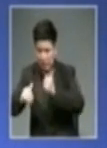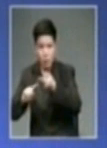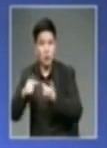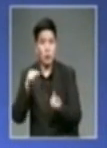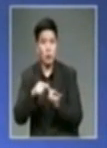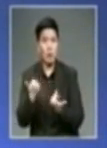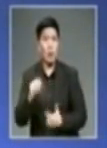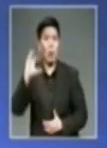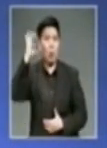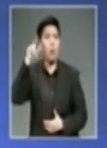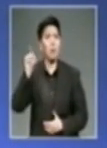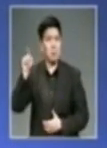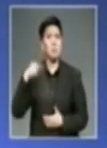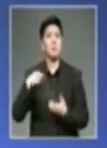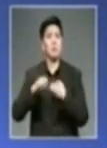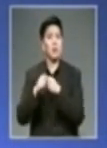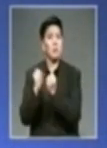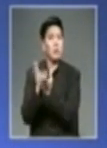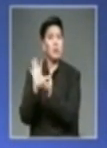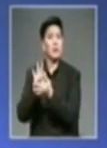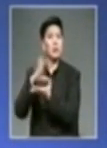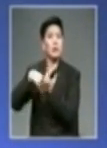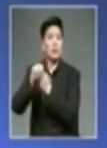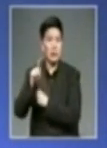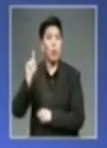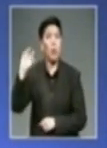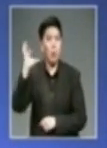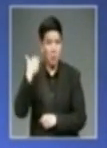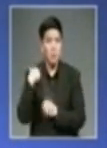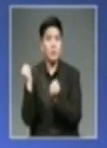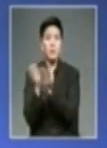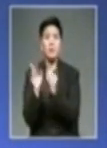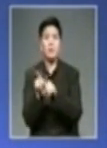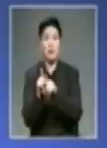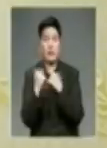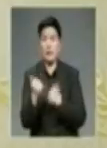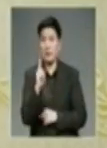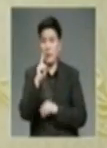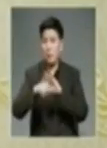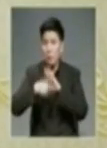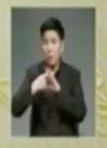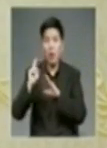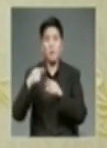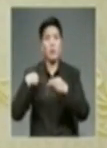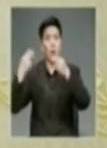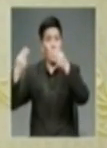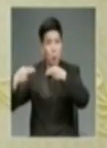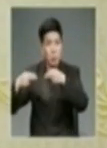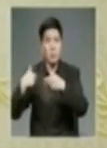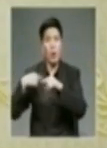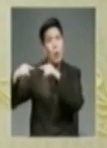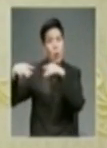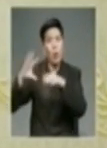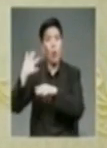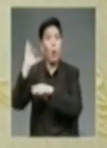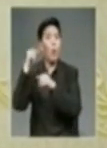กก็กำลังมีปัญหาเศรษฐกิจเกือบทุกประเทศนะครับสาเหตุหนึ่งก็คือจากการสู้รบจากความขัดแย้ง